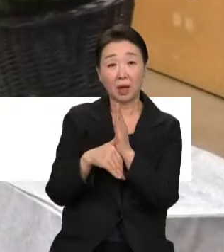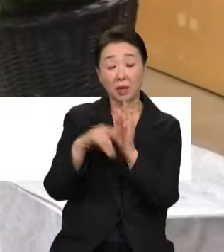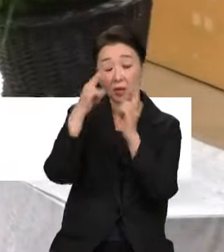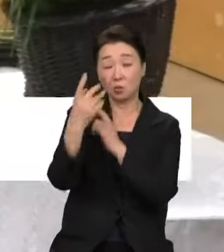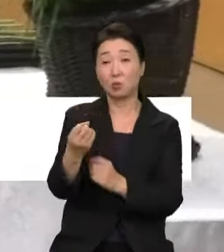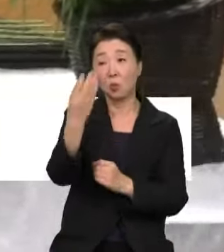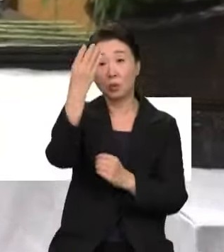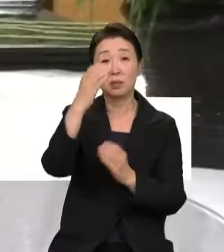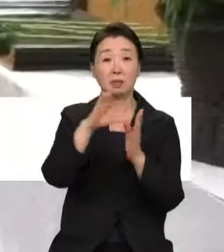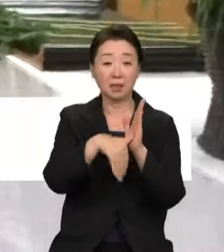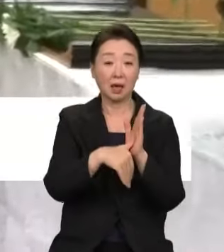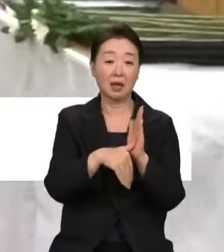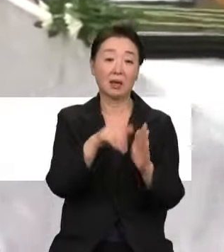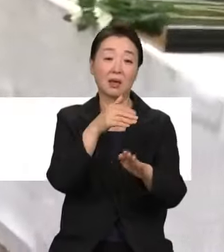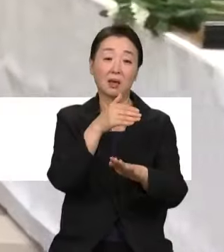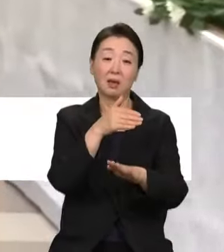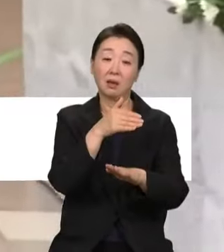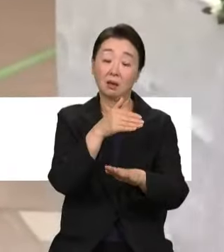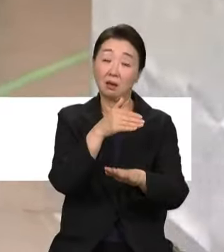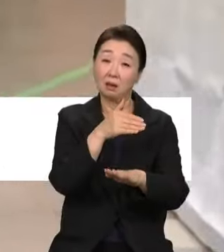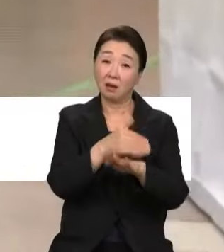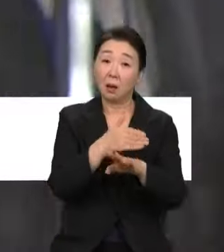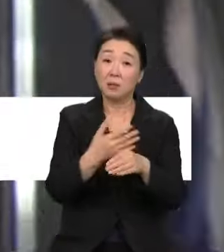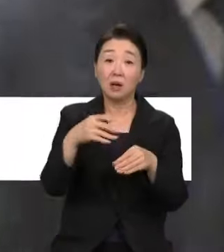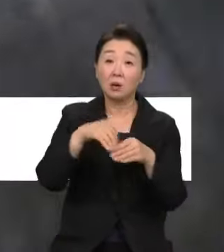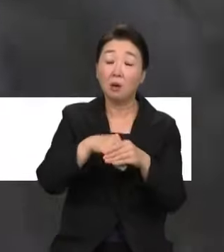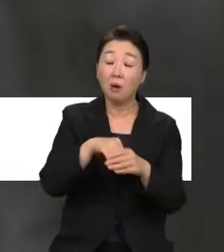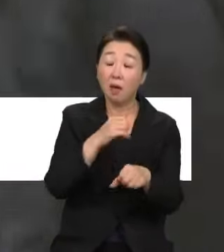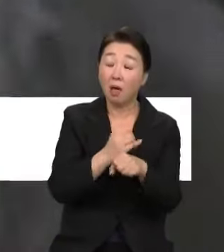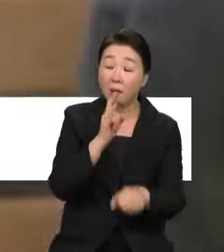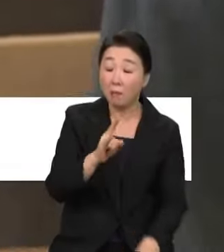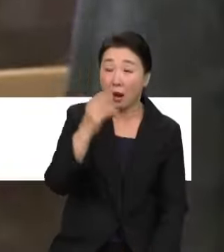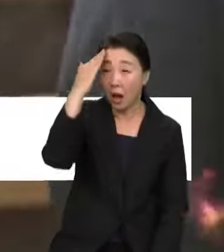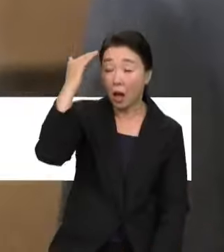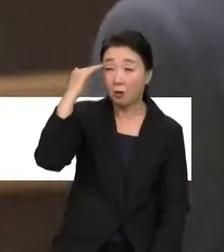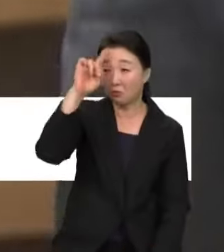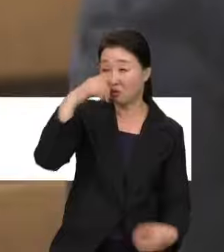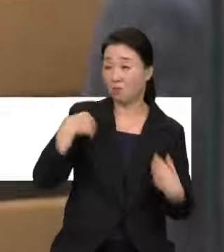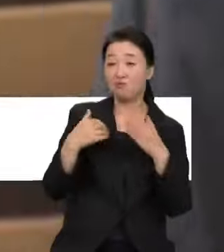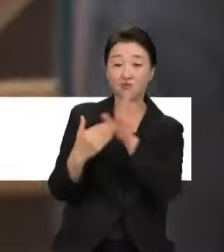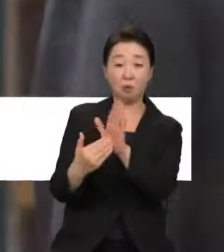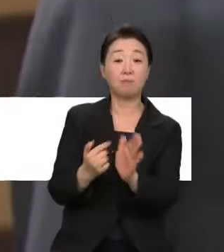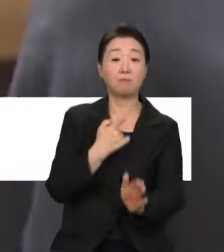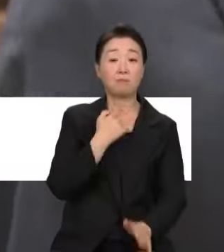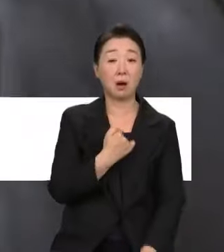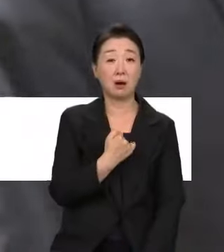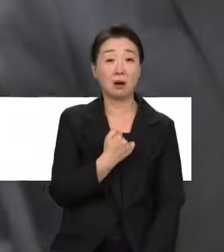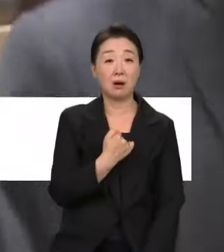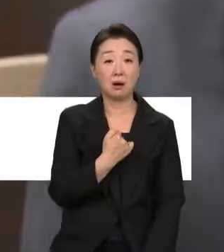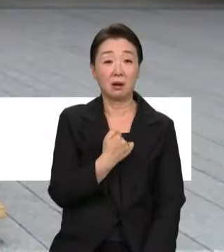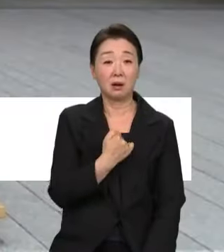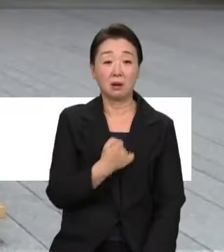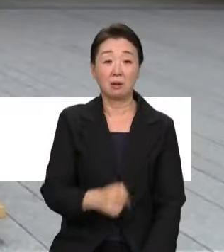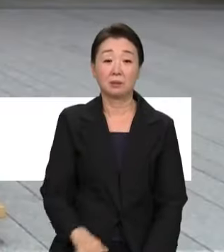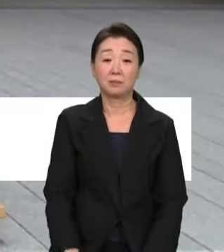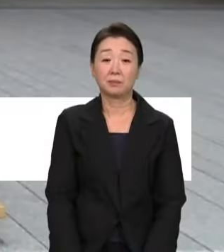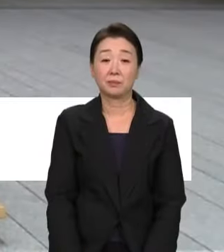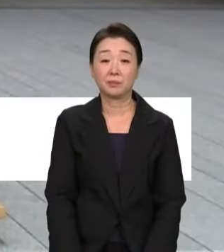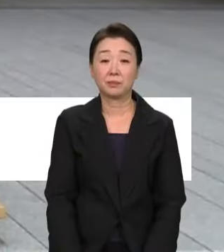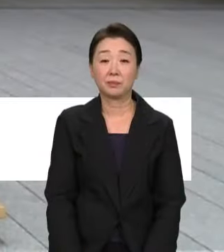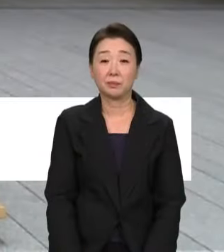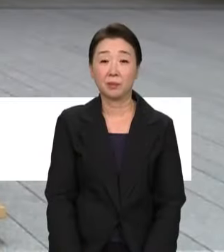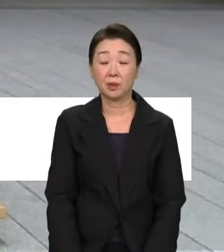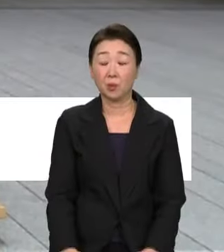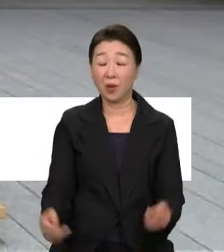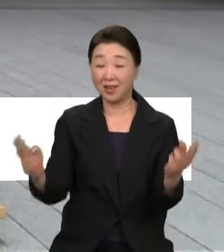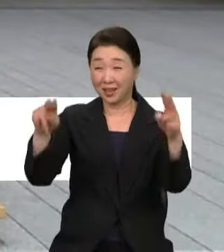명칭에 감사라는 걸 넣자고 주장해서 우리 정부가 거부한 일도 있었습니다 쿠이나 정무관의 야스쿠니